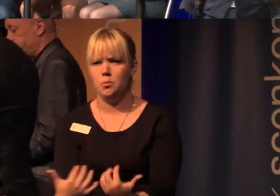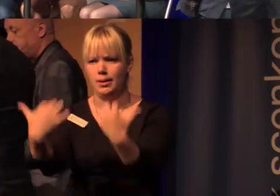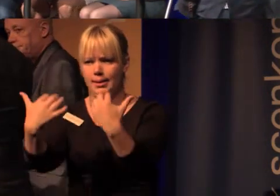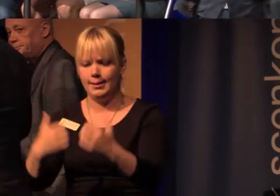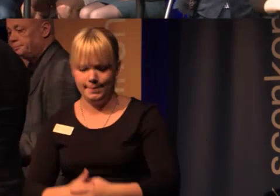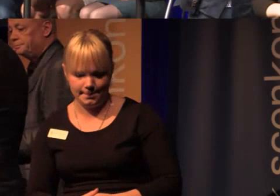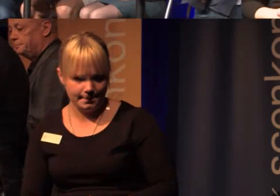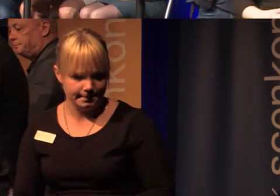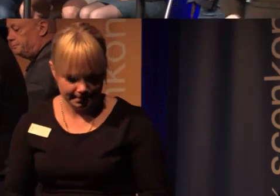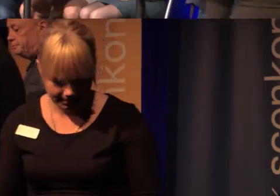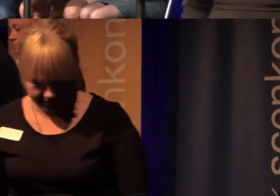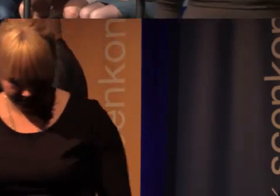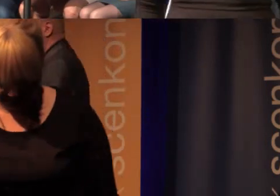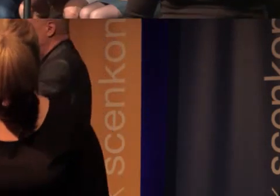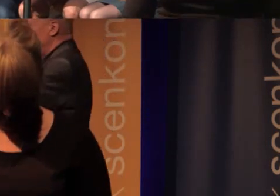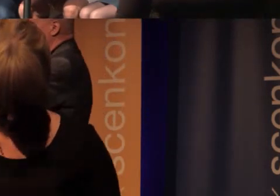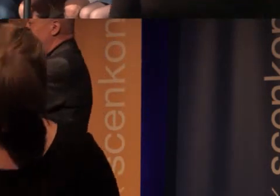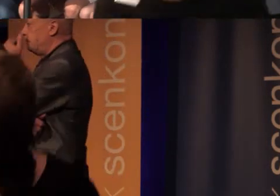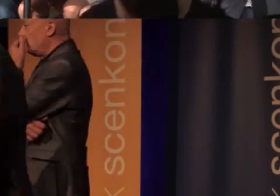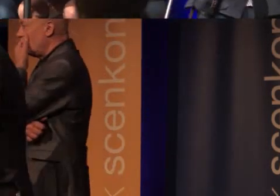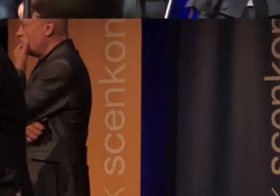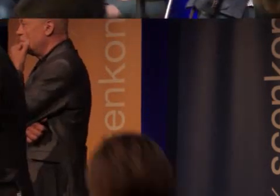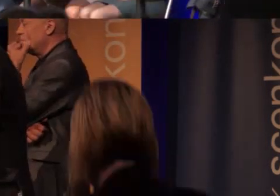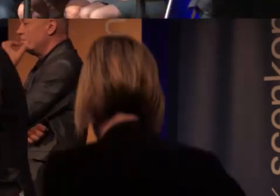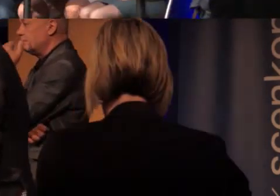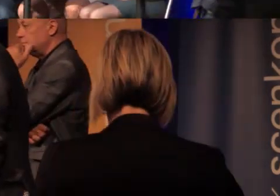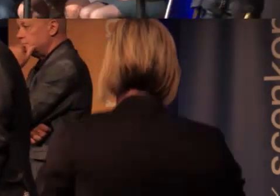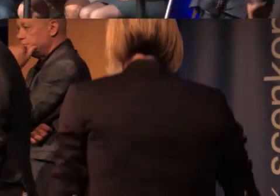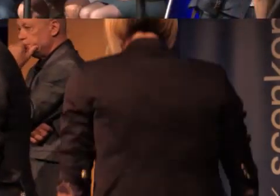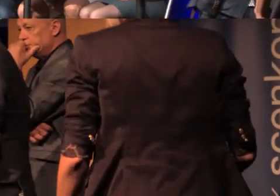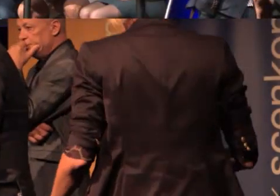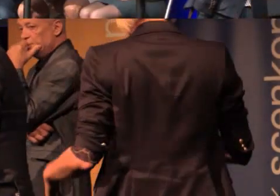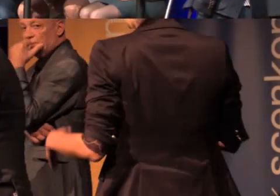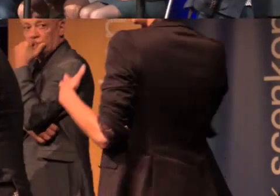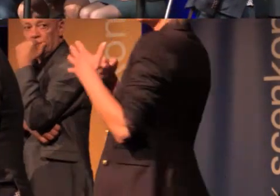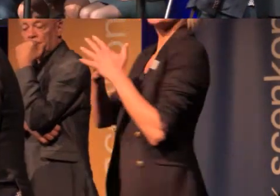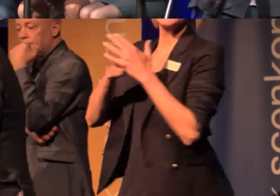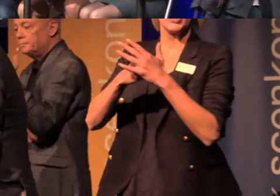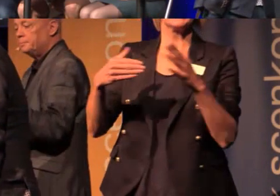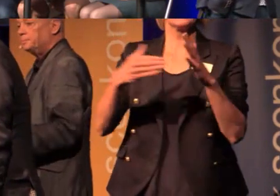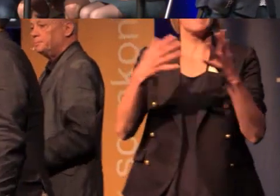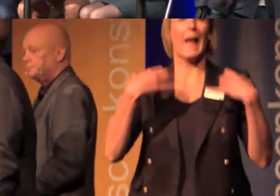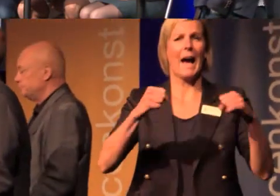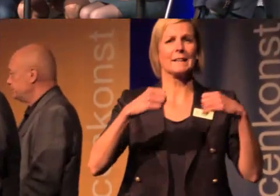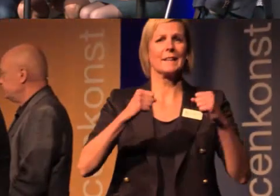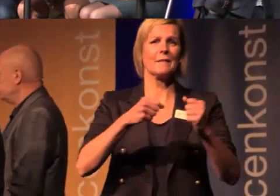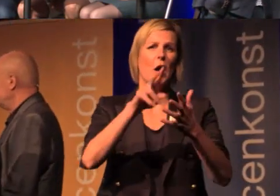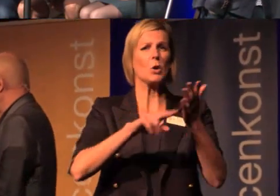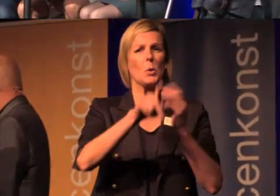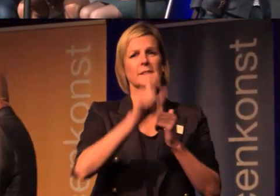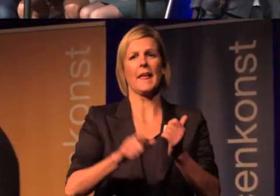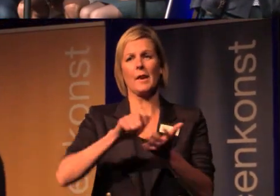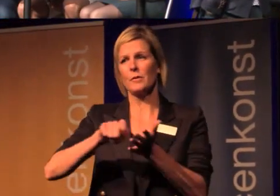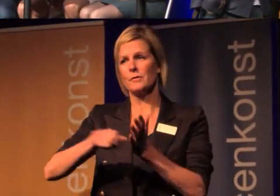mycket. Stödet till aktiva utövande konstnärer och författare. Hur vill